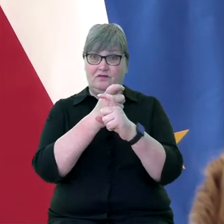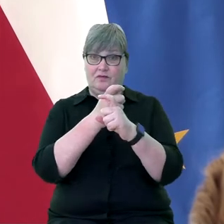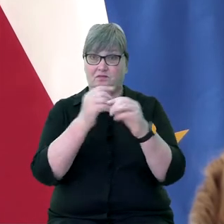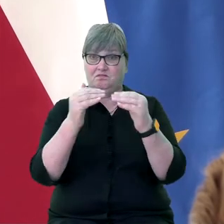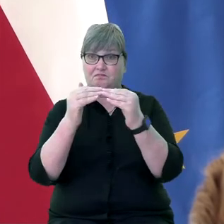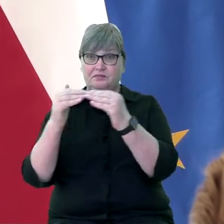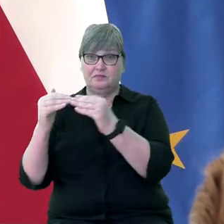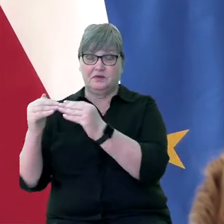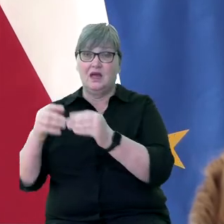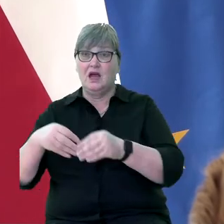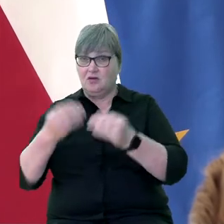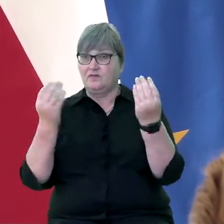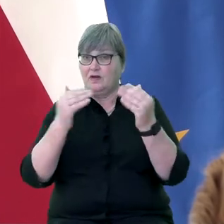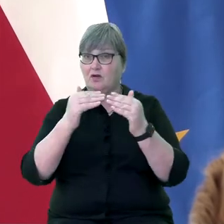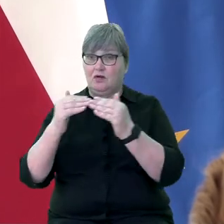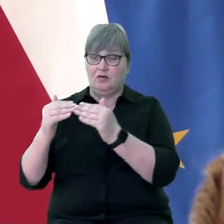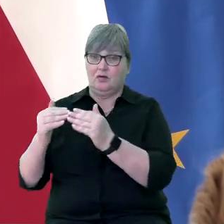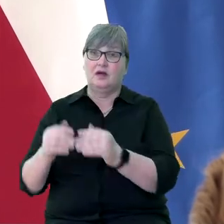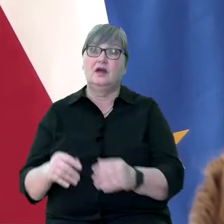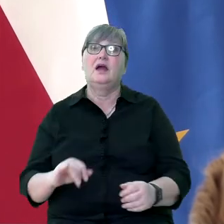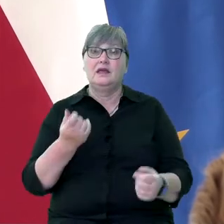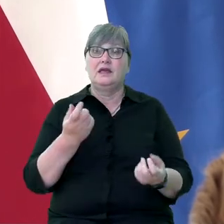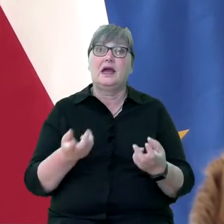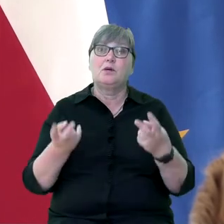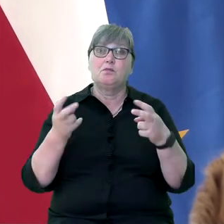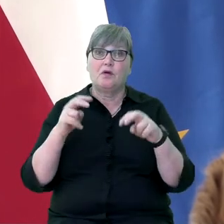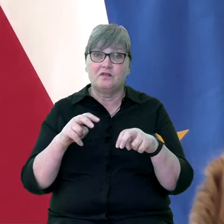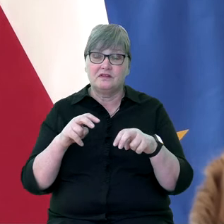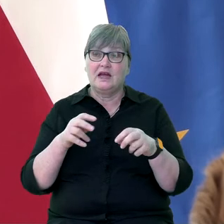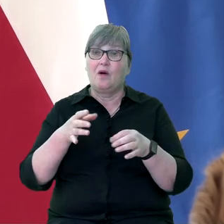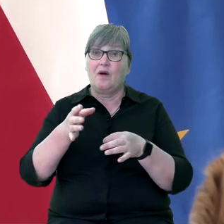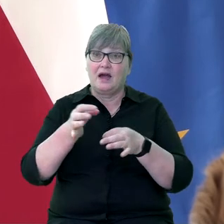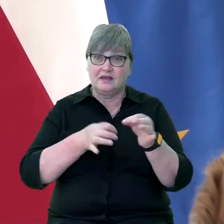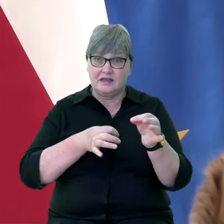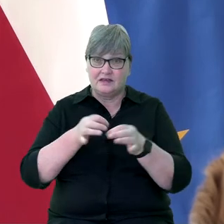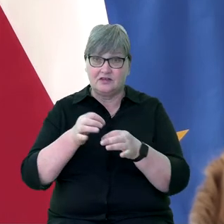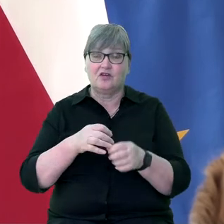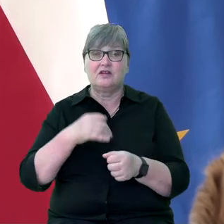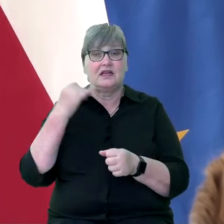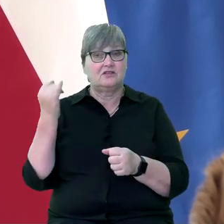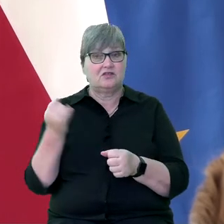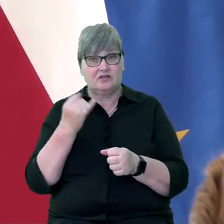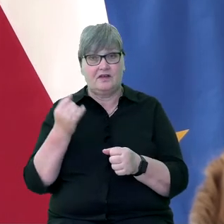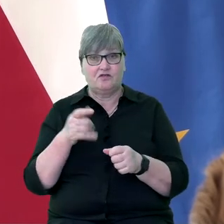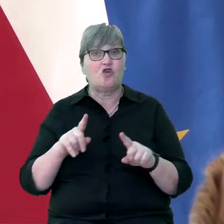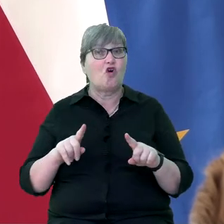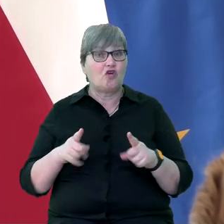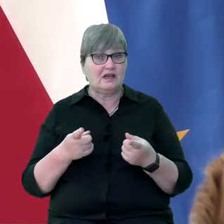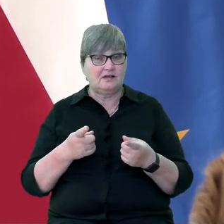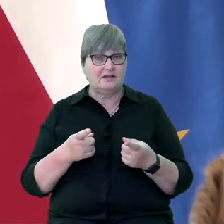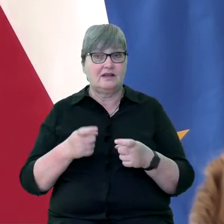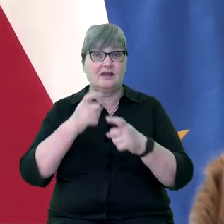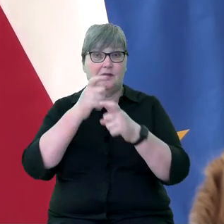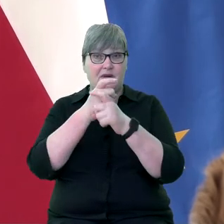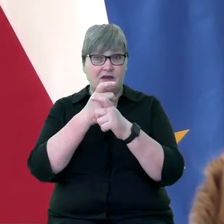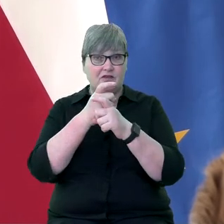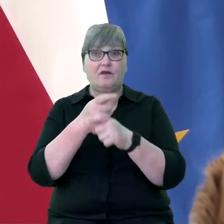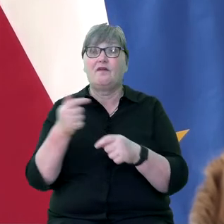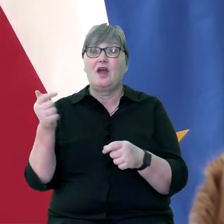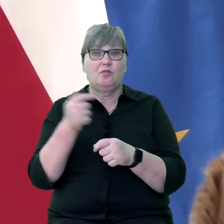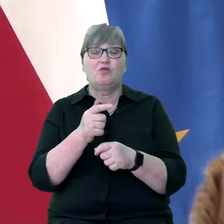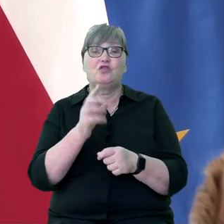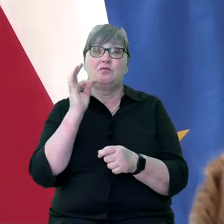tylko powstały, wiemy w historii, organizacje państwowe musiały mieć swój aparat